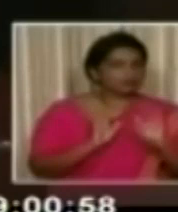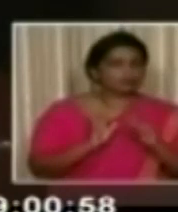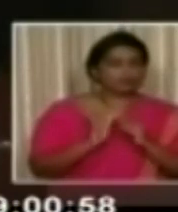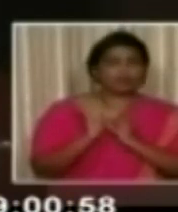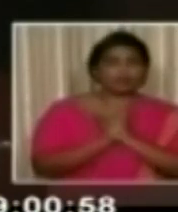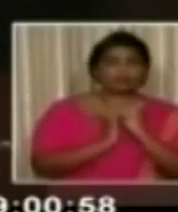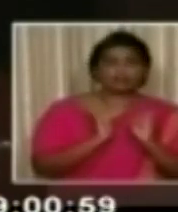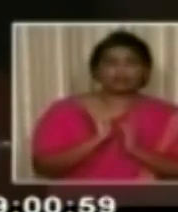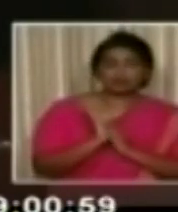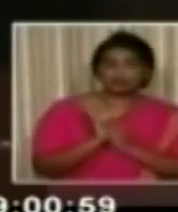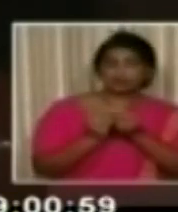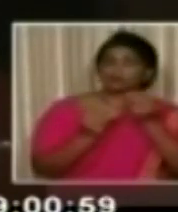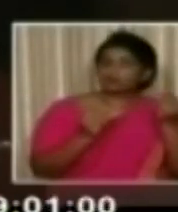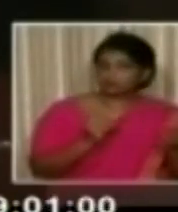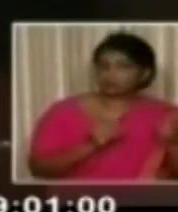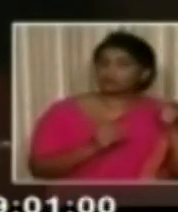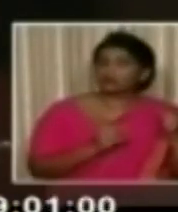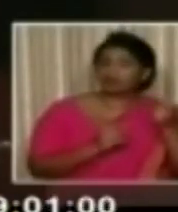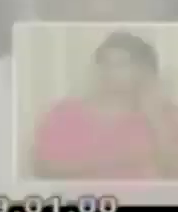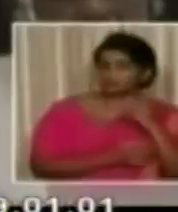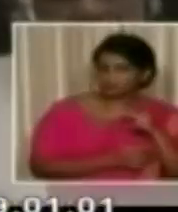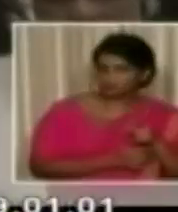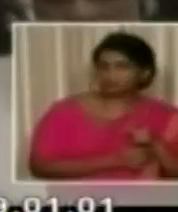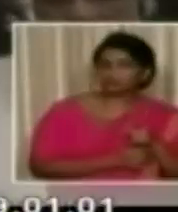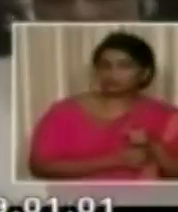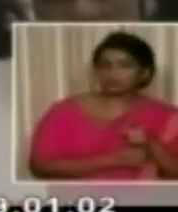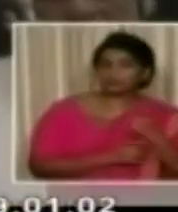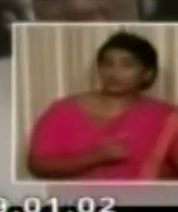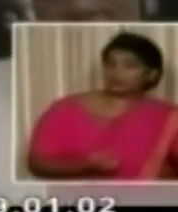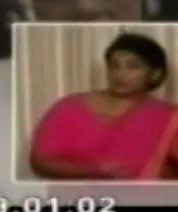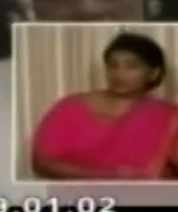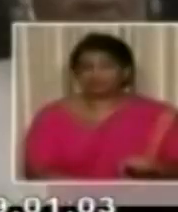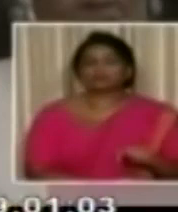எனினும் வரப்பிரசாத குழுவுக்கு வந்ததன் பின்னர் குறித்த தீர்மானம் மாற்றப்பட்டது.